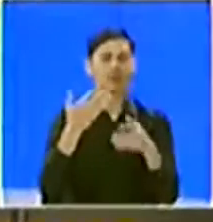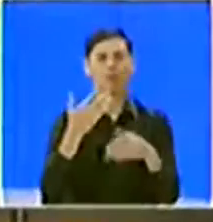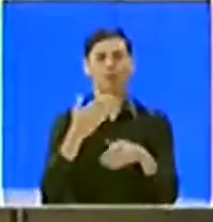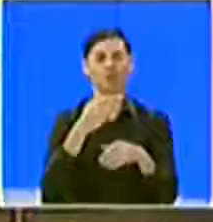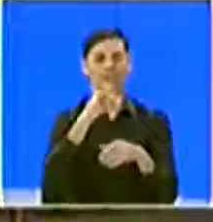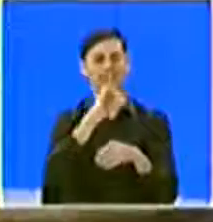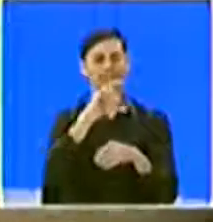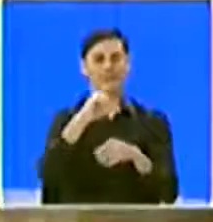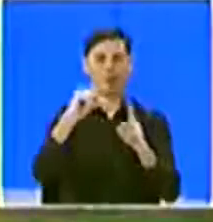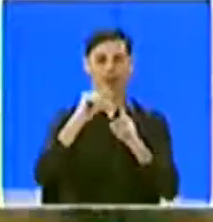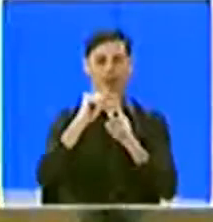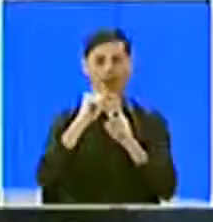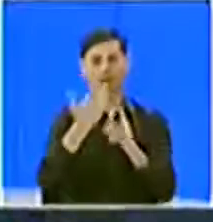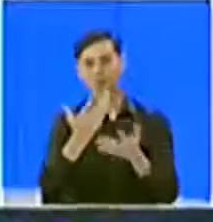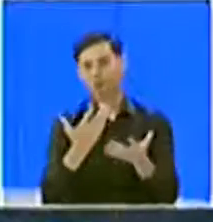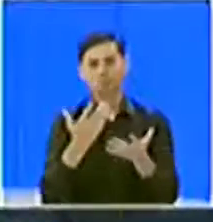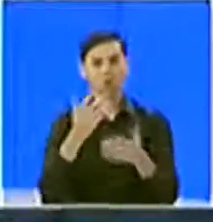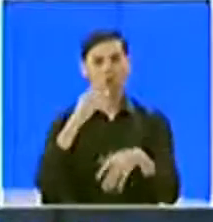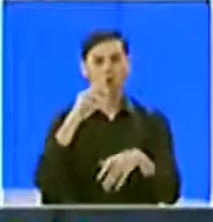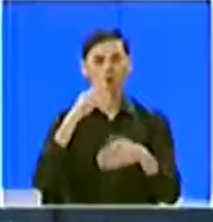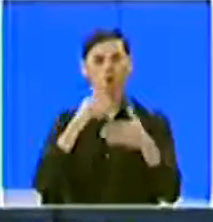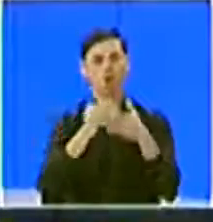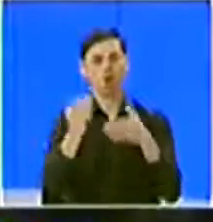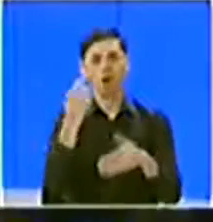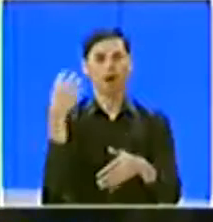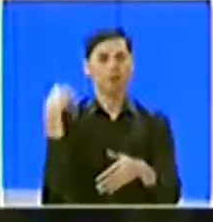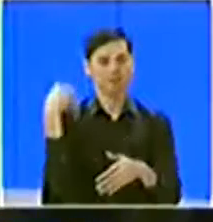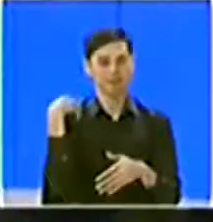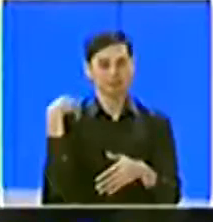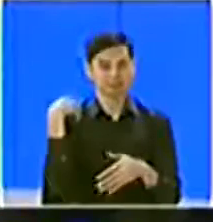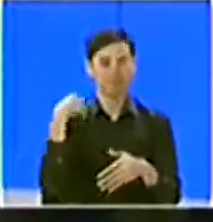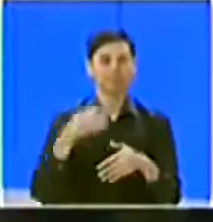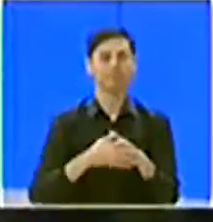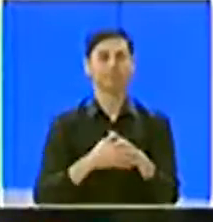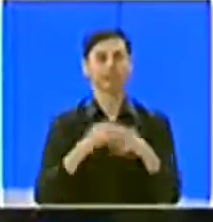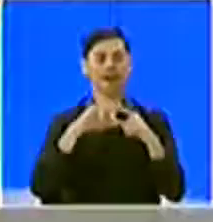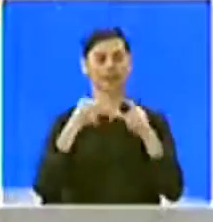atau Indonesian Crude Price atau ICP dan kurs dolar Amerika Serikat.